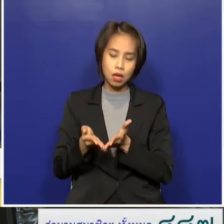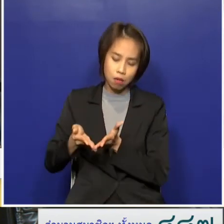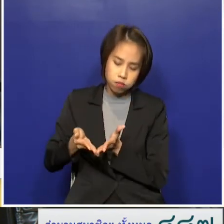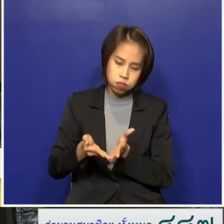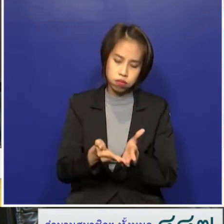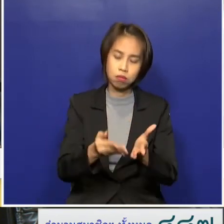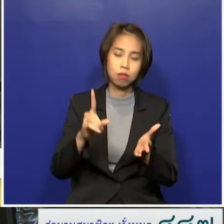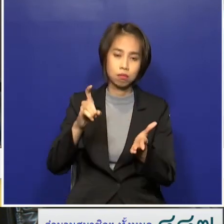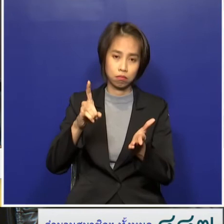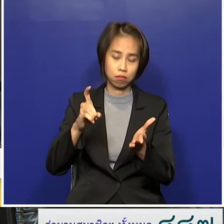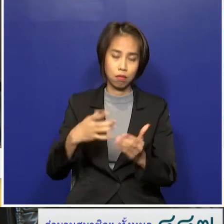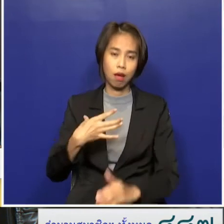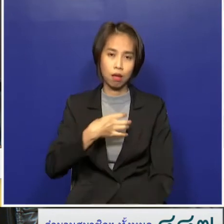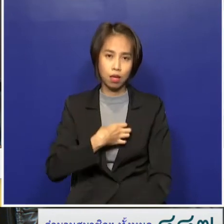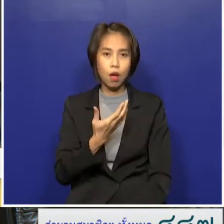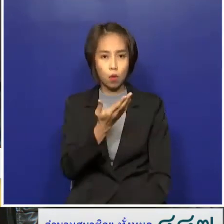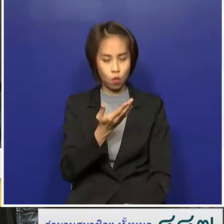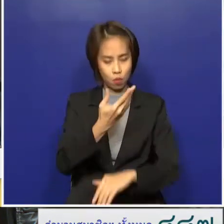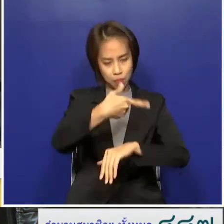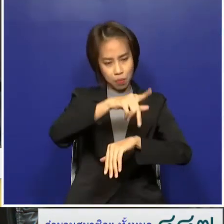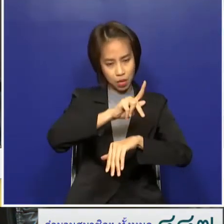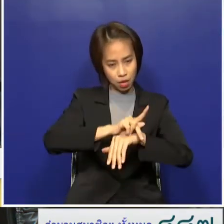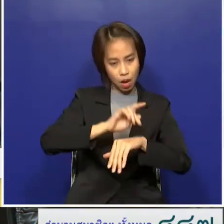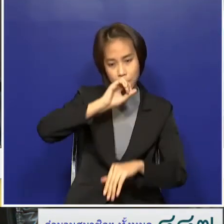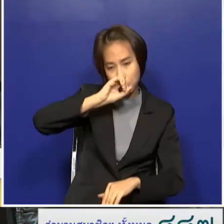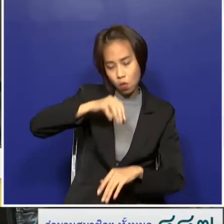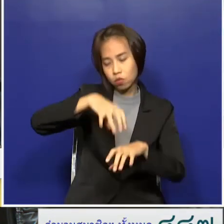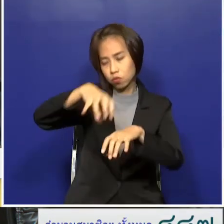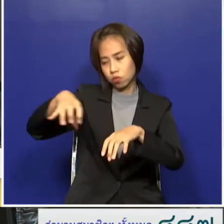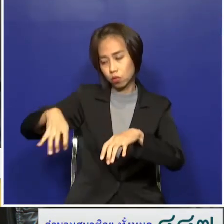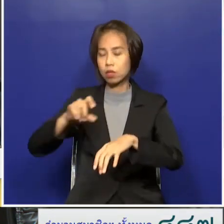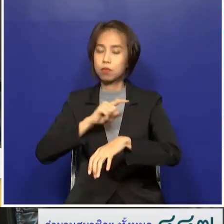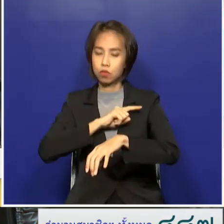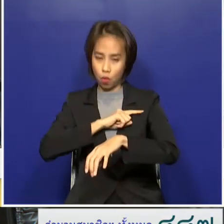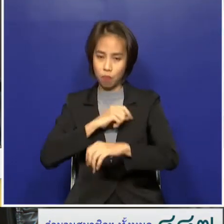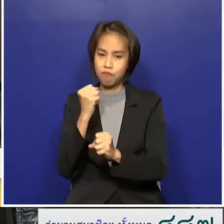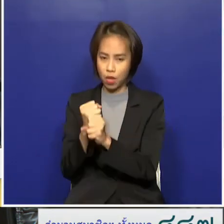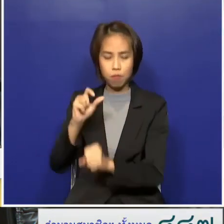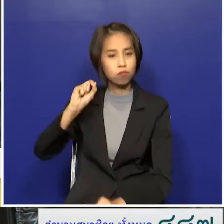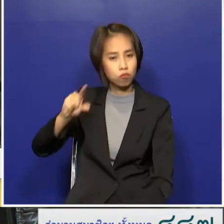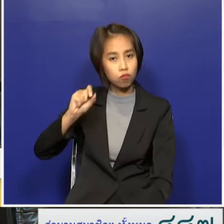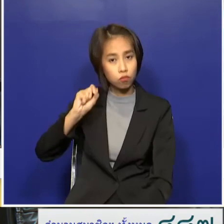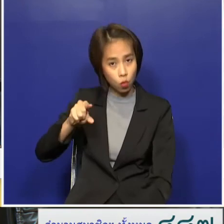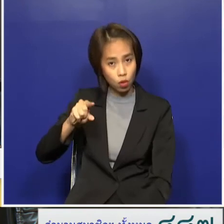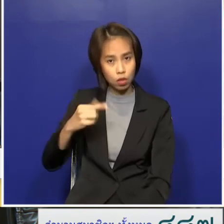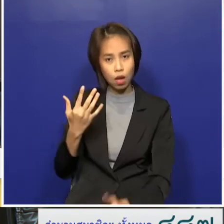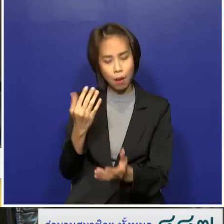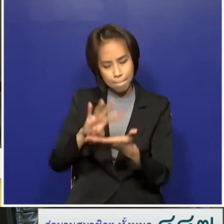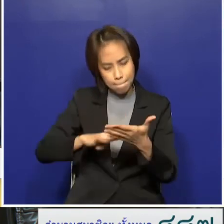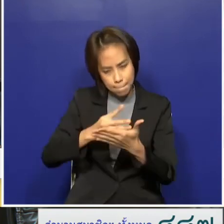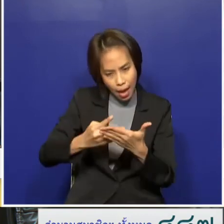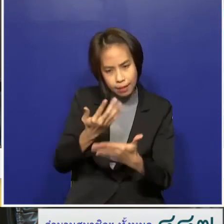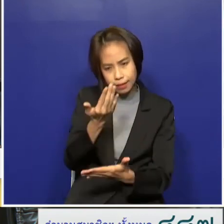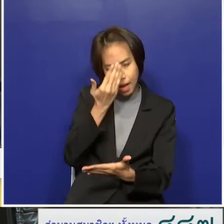ให้ท่านประธานแจ้งไปที่หน่วยงานที่เกี่ยวข้องให้รีบดำเนินการโดยด่วนทั้งระยะสั้นและระยะยา